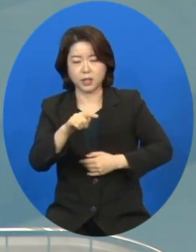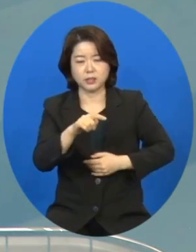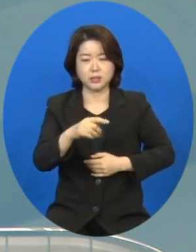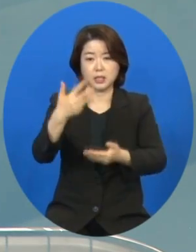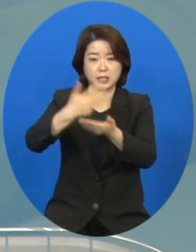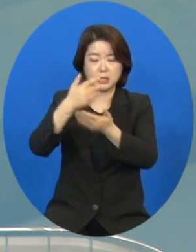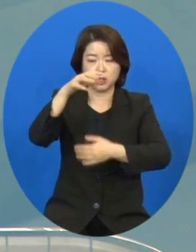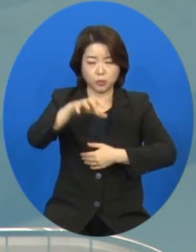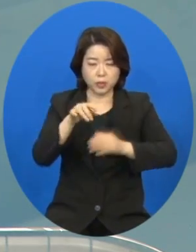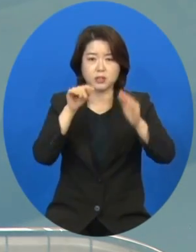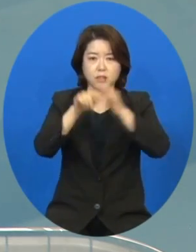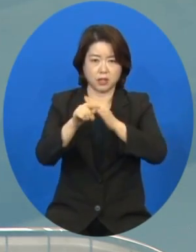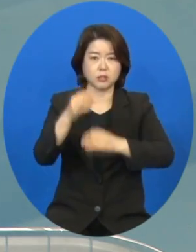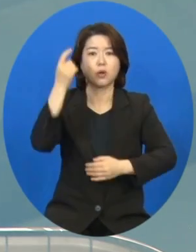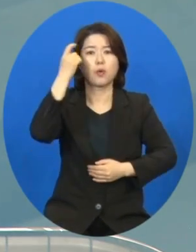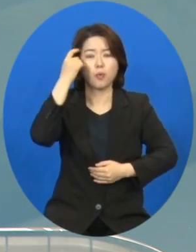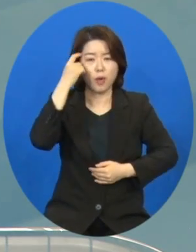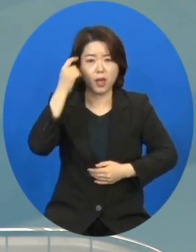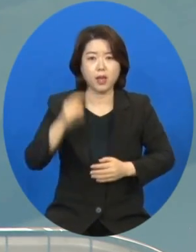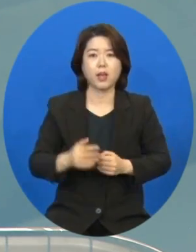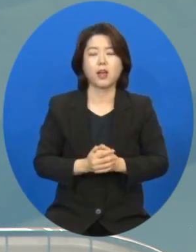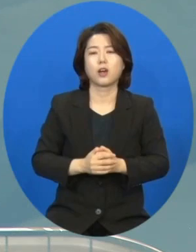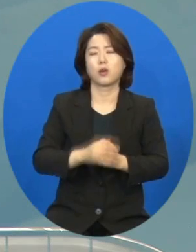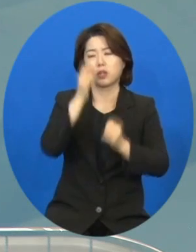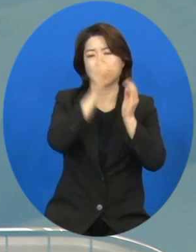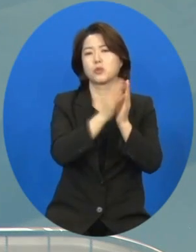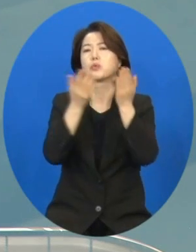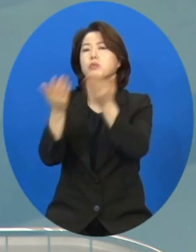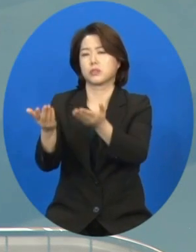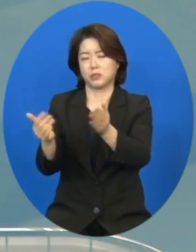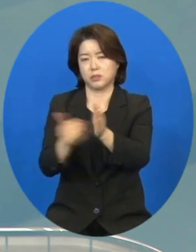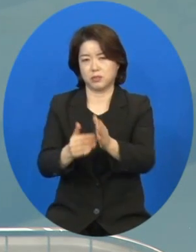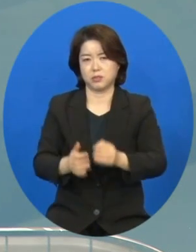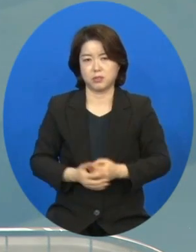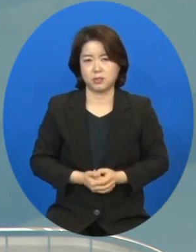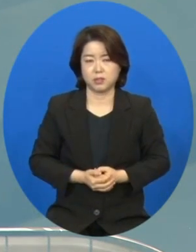갔습니다. 할로윈 축제가 열리는 곳,